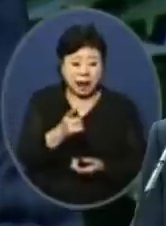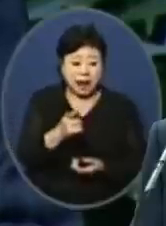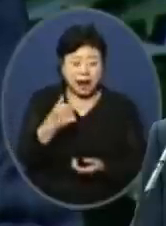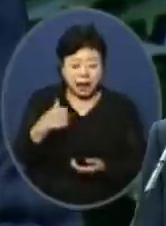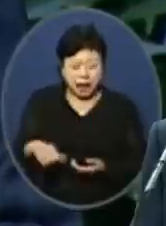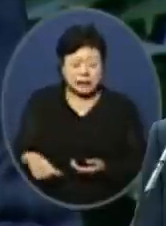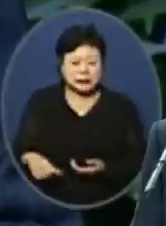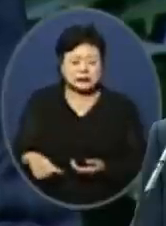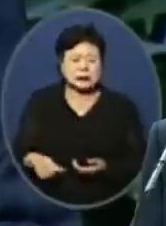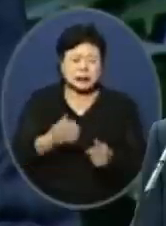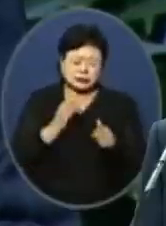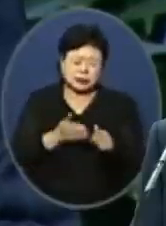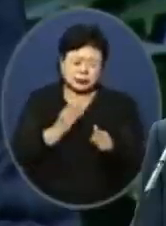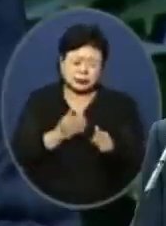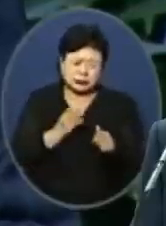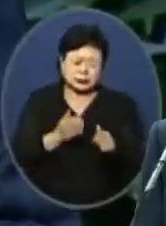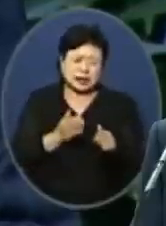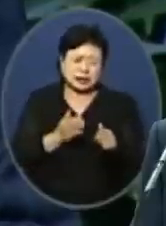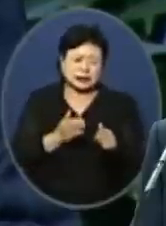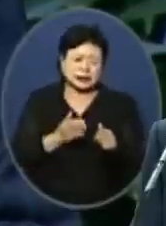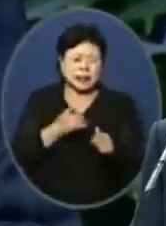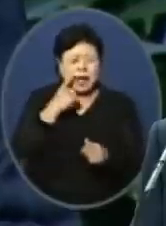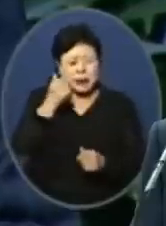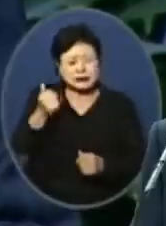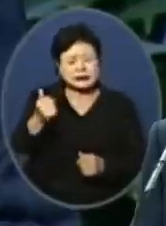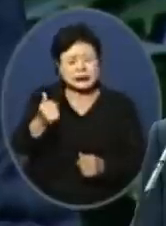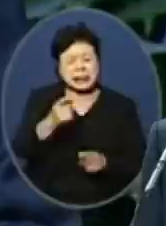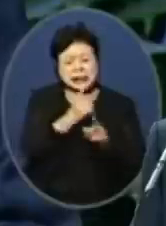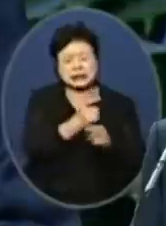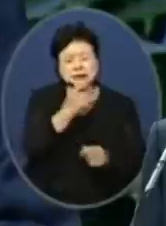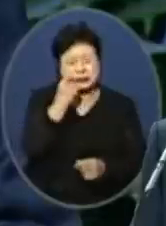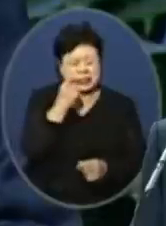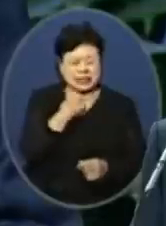자식의 강청에 이겨낼 아버지가 없습니다.